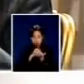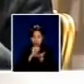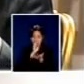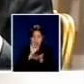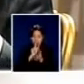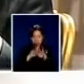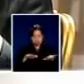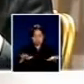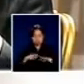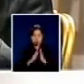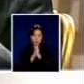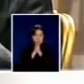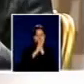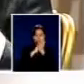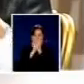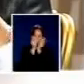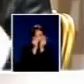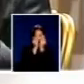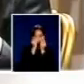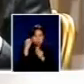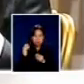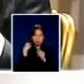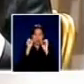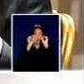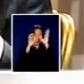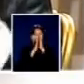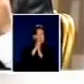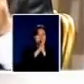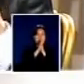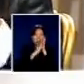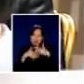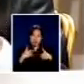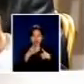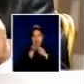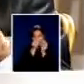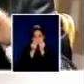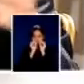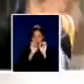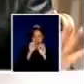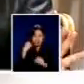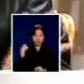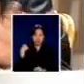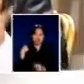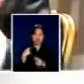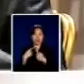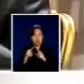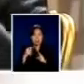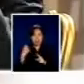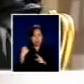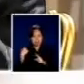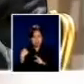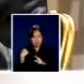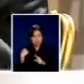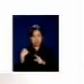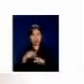ความต้องการที่จะเรียนมากขึ้นครูก็กระตือรือร้นนะฮะแล้วก็มีข้อจำกัดบางอันเนี่ยเด็กเอาไปใช้ผิดประเภทอะไรเนี่ยเขาร